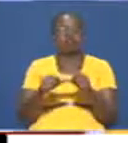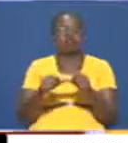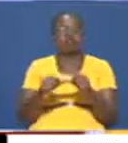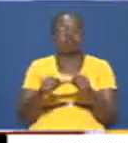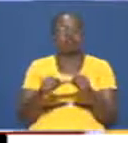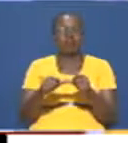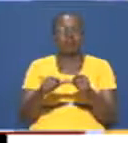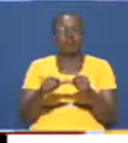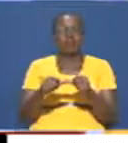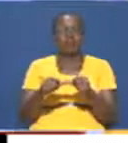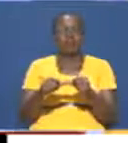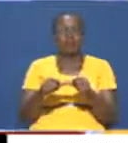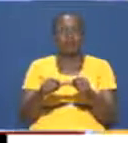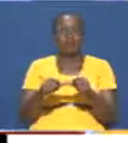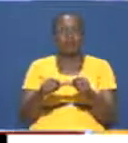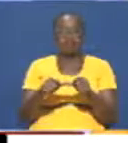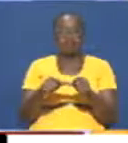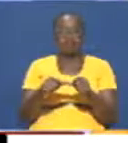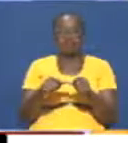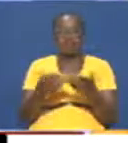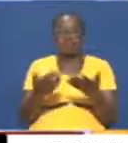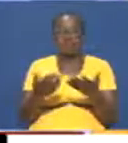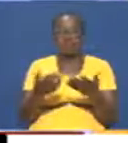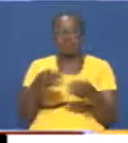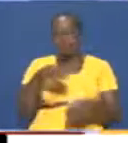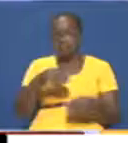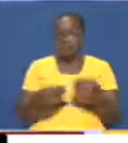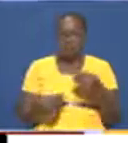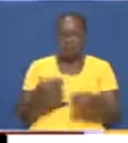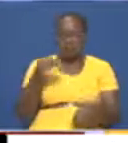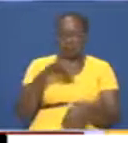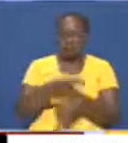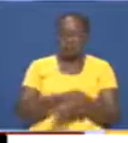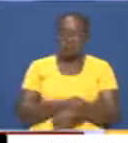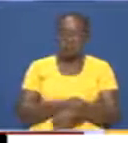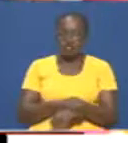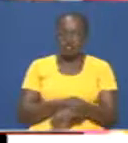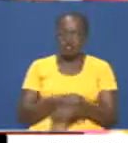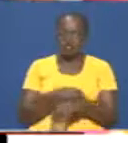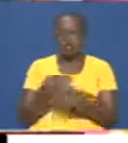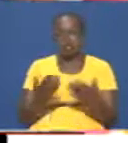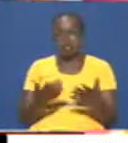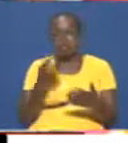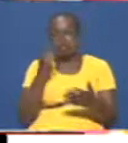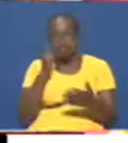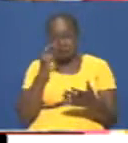to lose an eye or a leg, and that's what we are seeing.